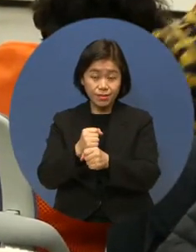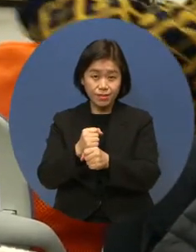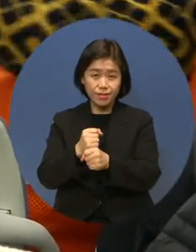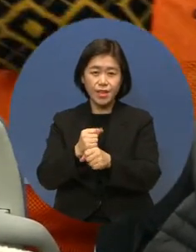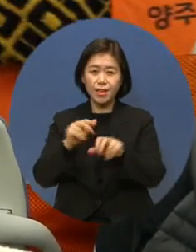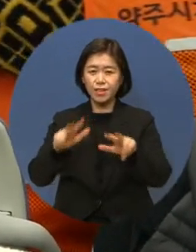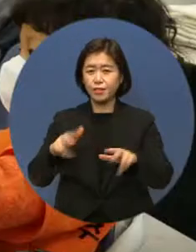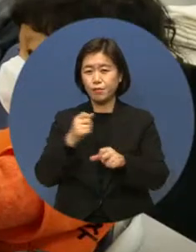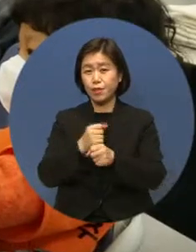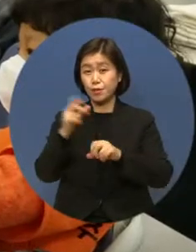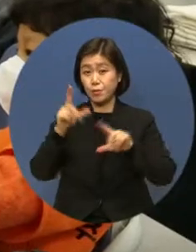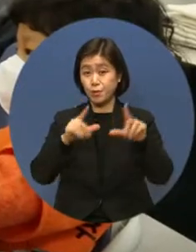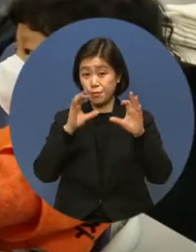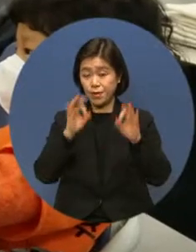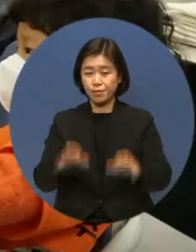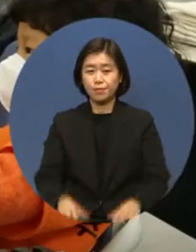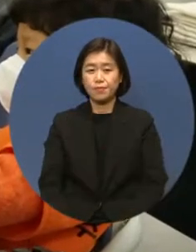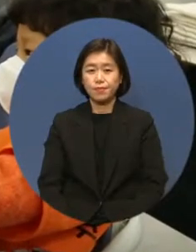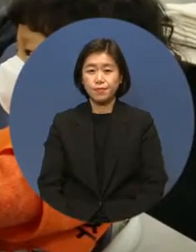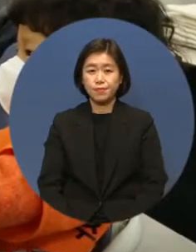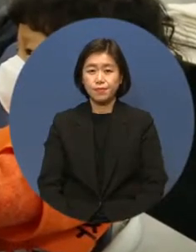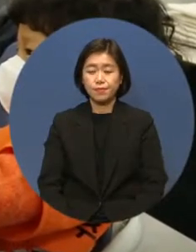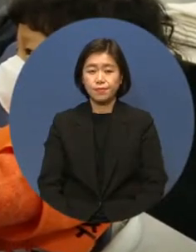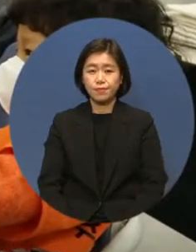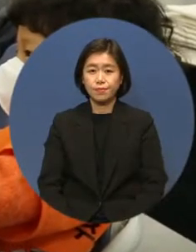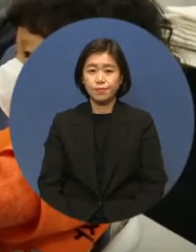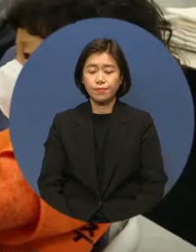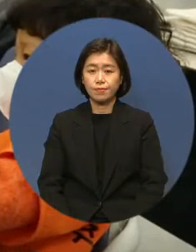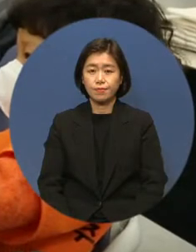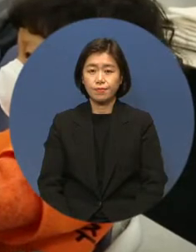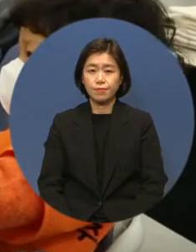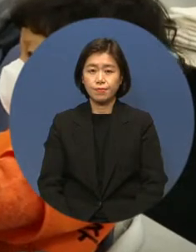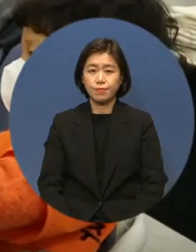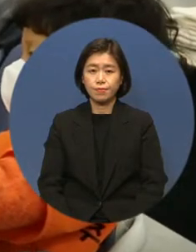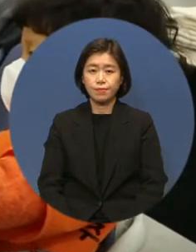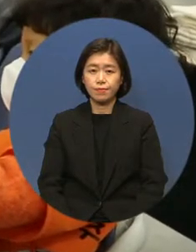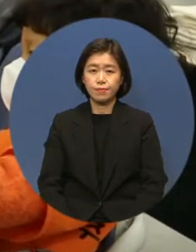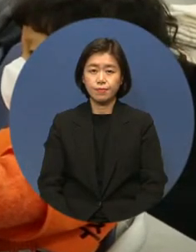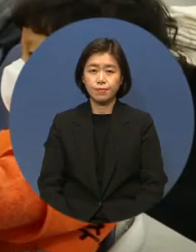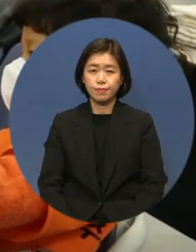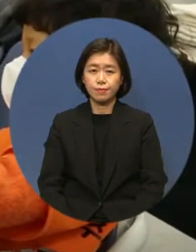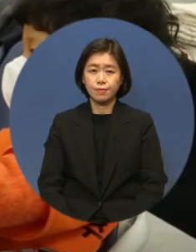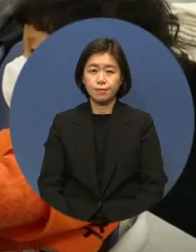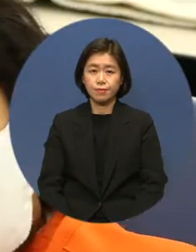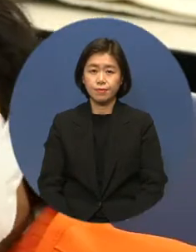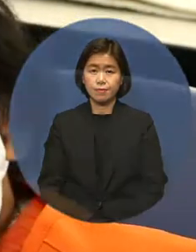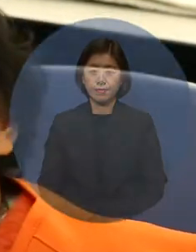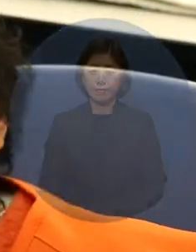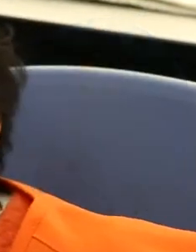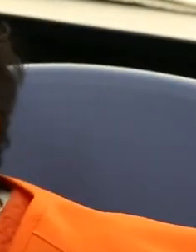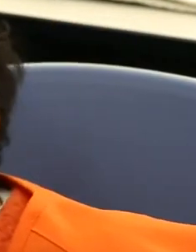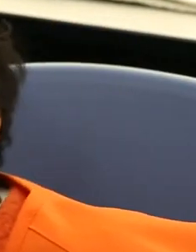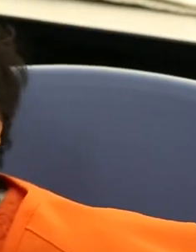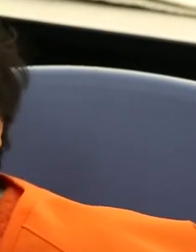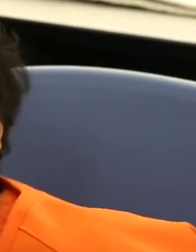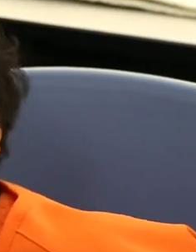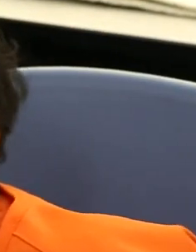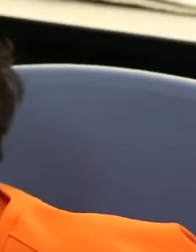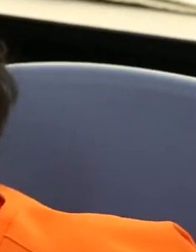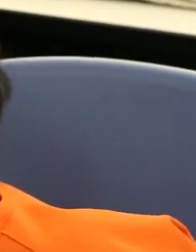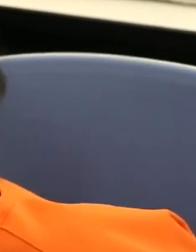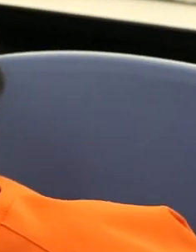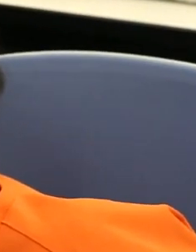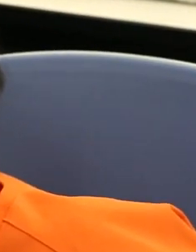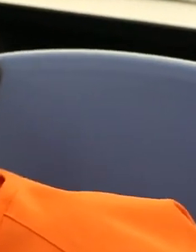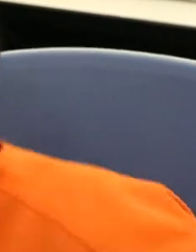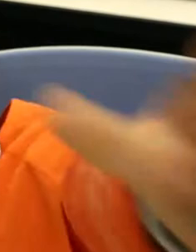땀 만들어지는데요. 네, 네, 다시 해서 여기까지 그렇게 하시면 돼요. 그리고